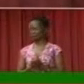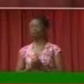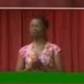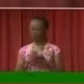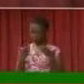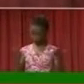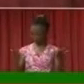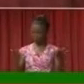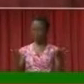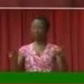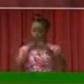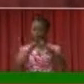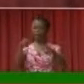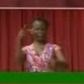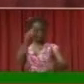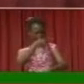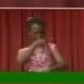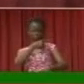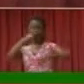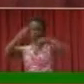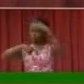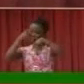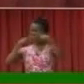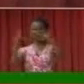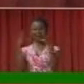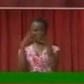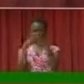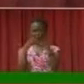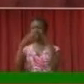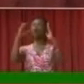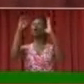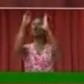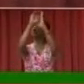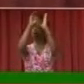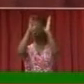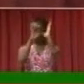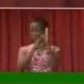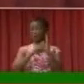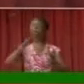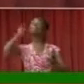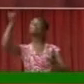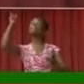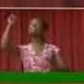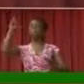c'est ce que l'apôtre Paul commence avec les Corinthiens dans le premier chapitre.